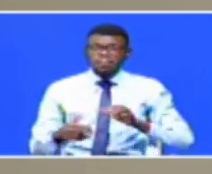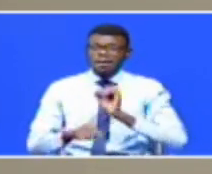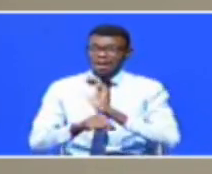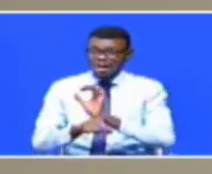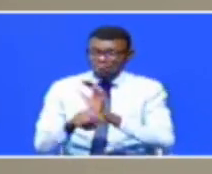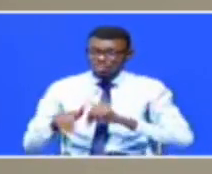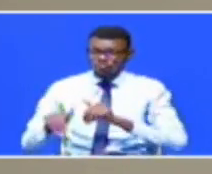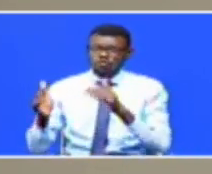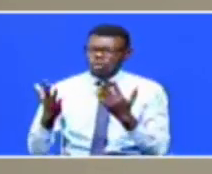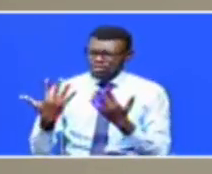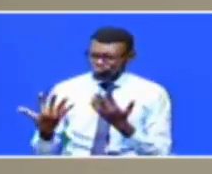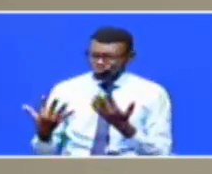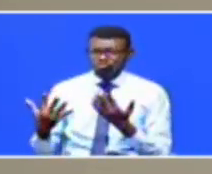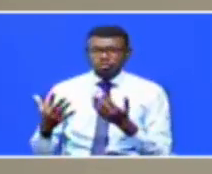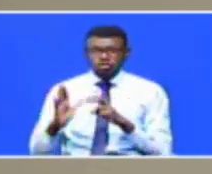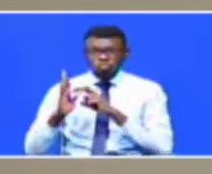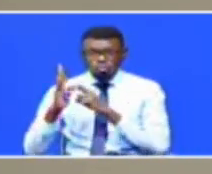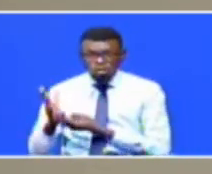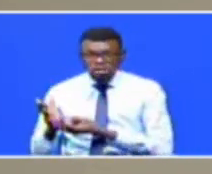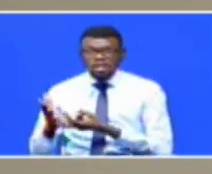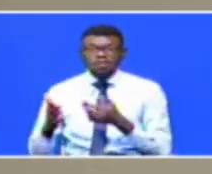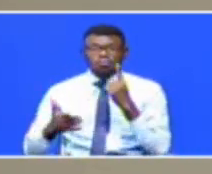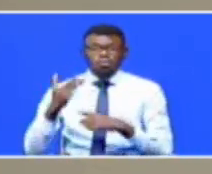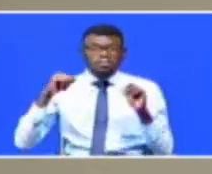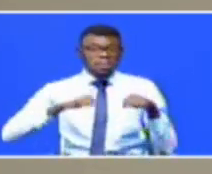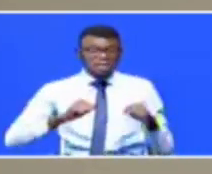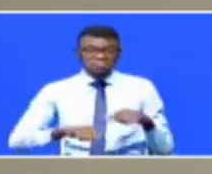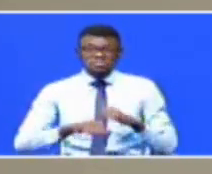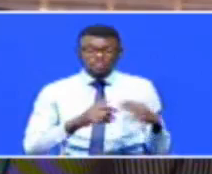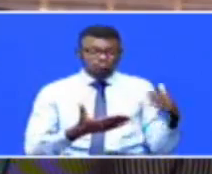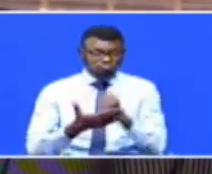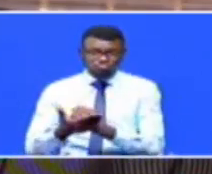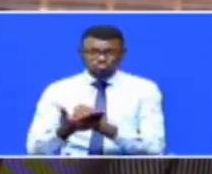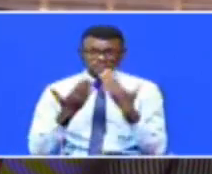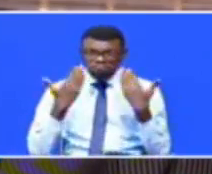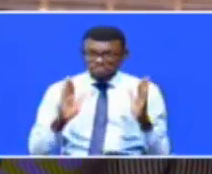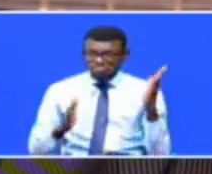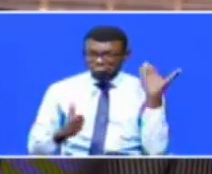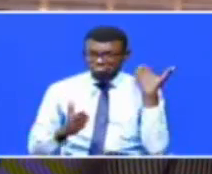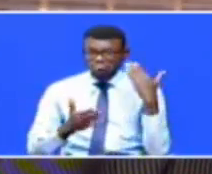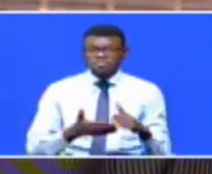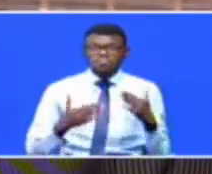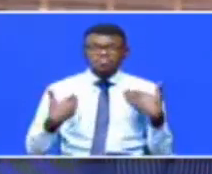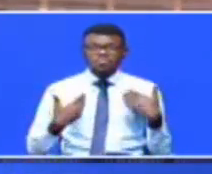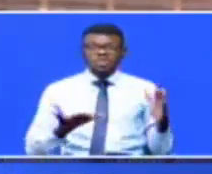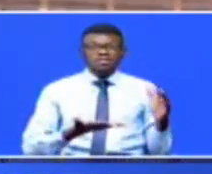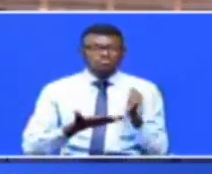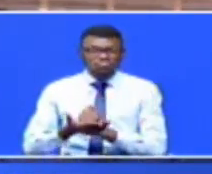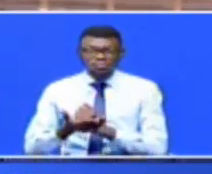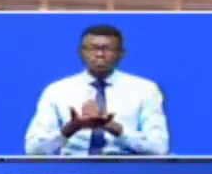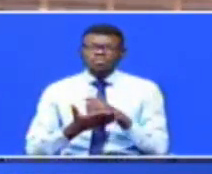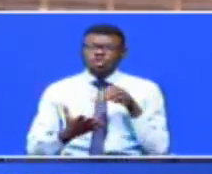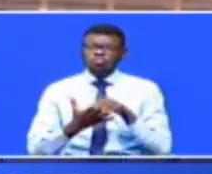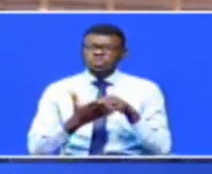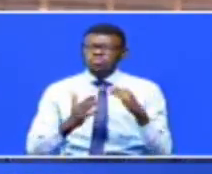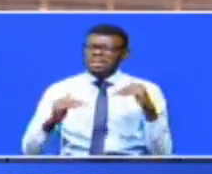utazingatia stakabadhi za mkataba aliopewa bwana Fahmi wakati alipoajiriwa. Au watu wanateuliwa kwa vyo vya juu